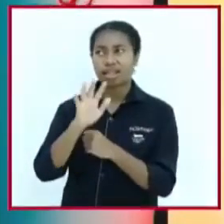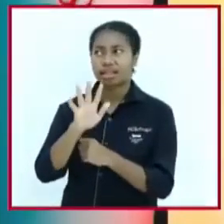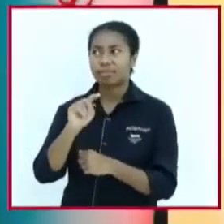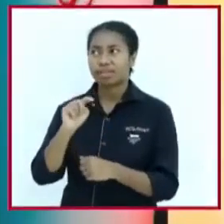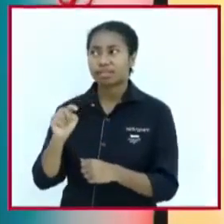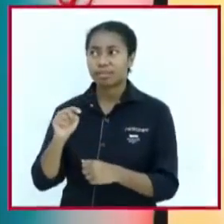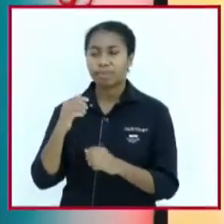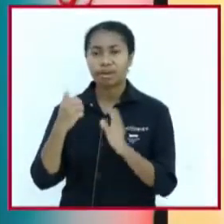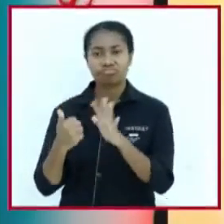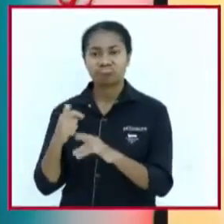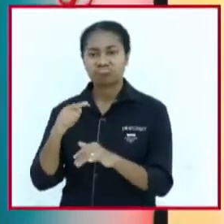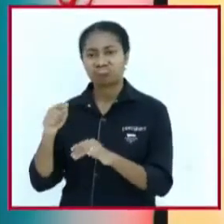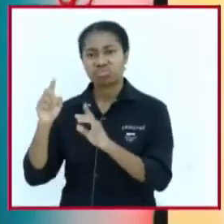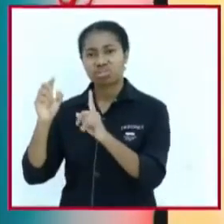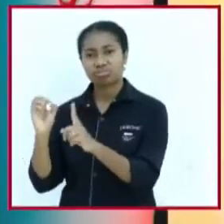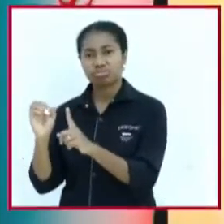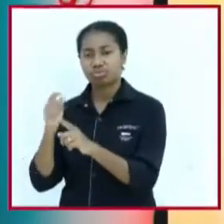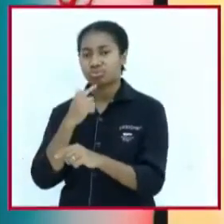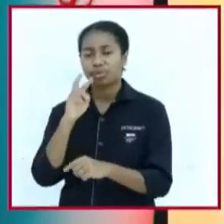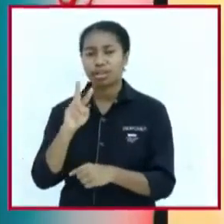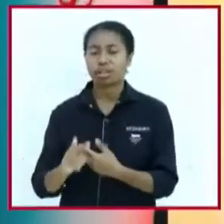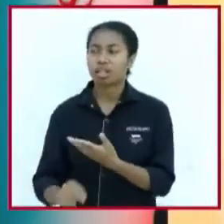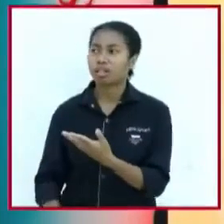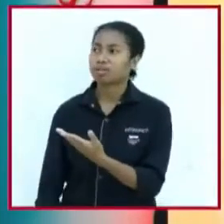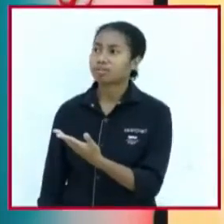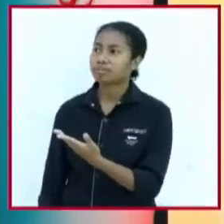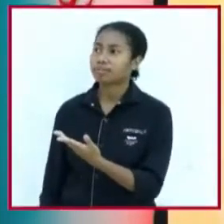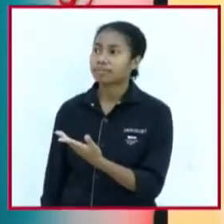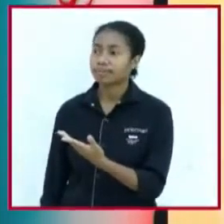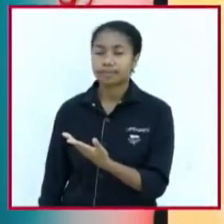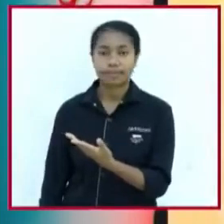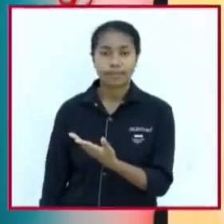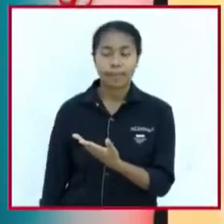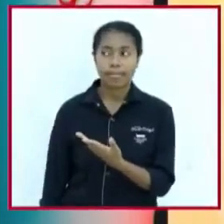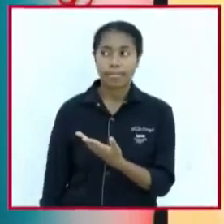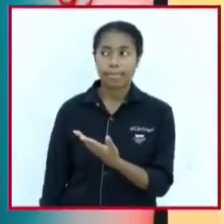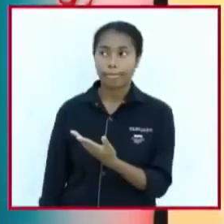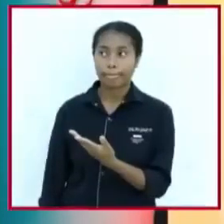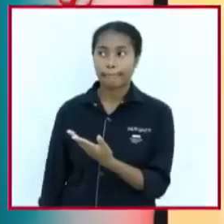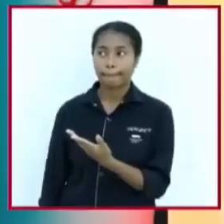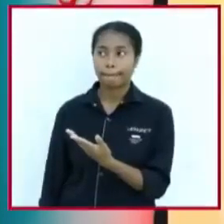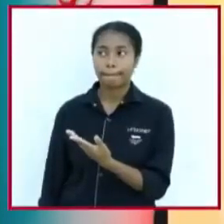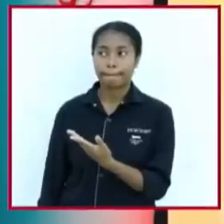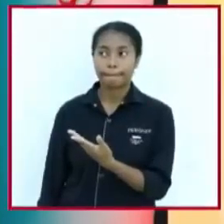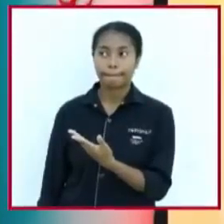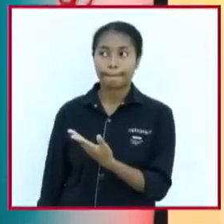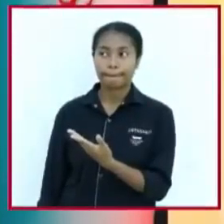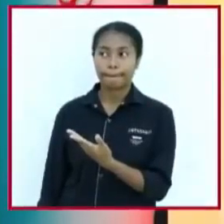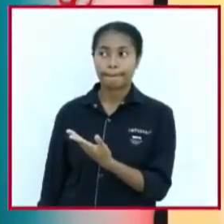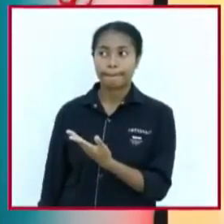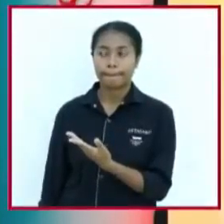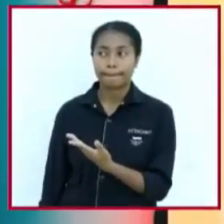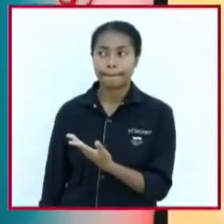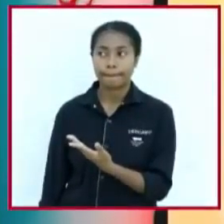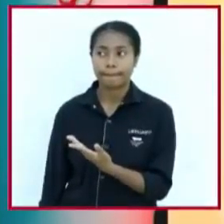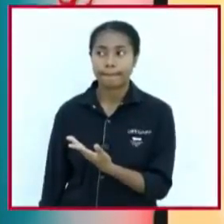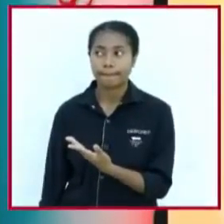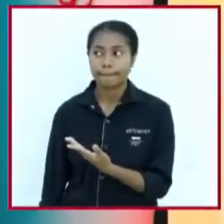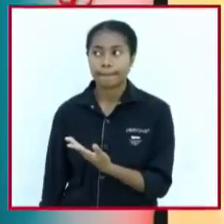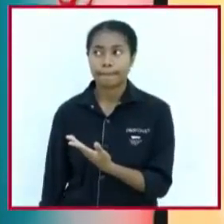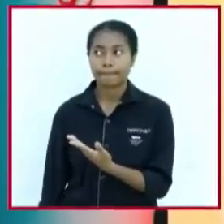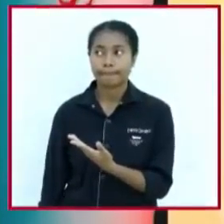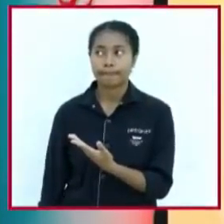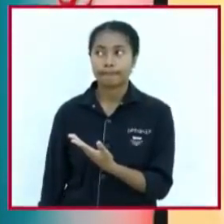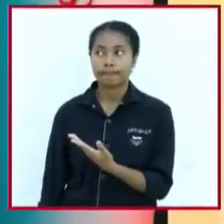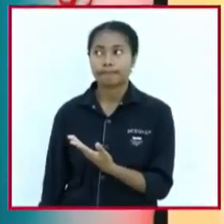lain Engkau adalah Imam utuh selama-lamanya menurut peraturan melkisedek ini penulis Ibrani skutik Moskow tadi Z10